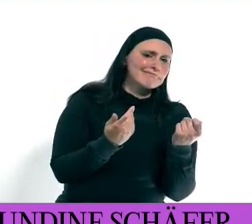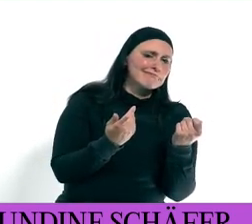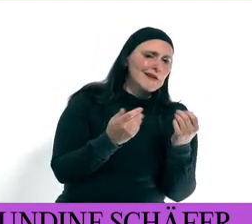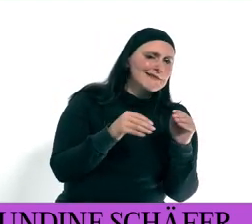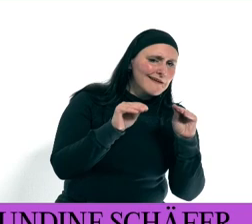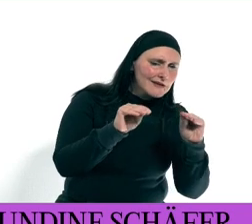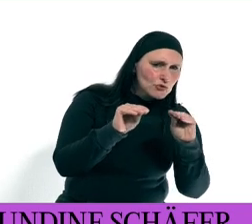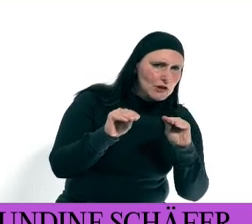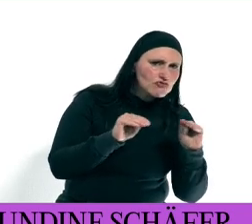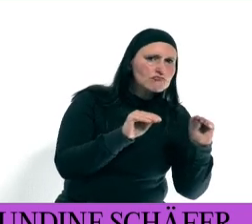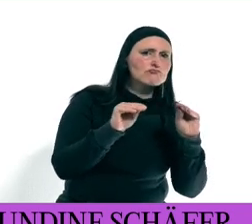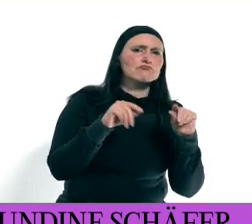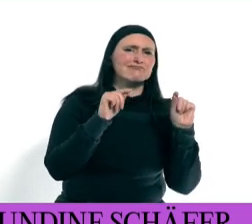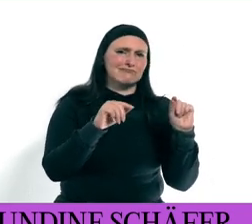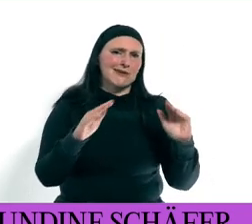Bildungsinstitutionen zumal.